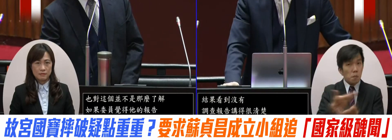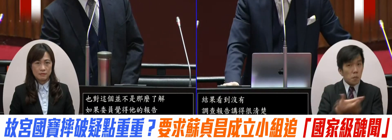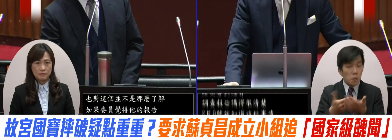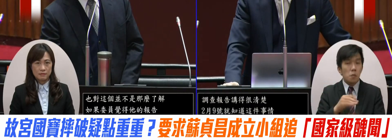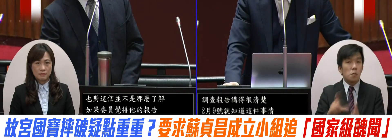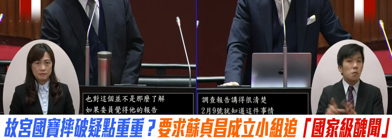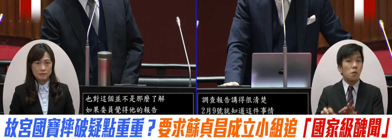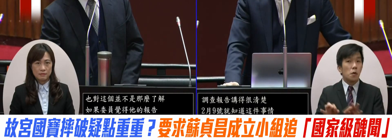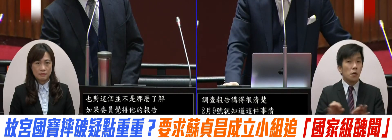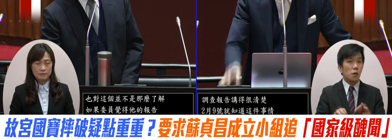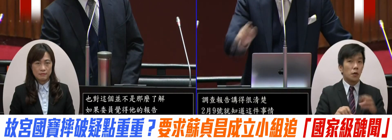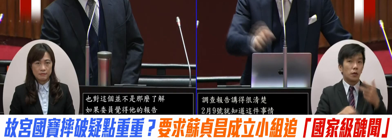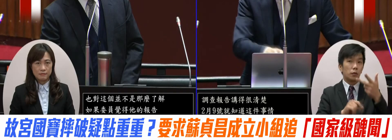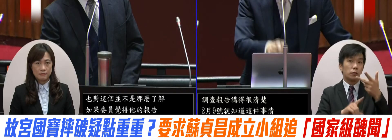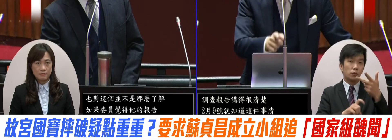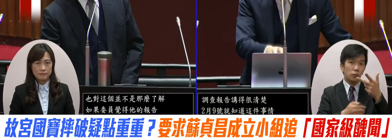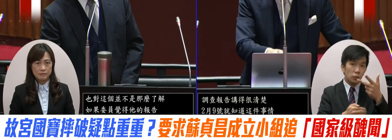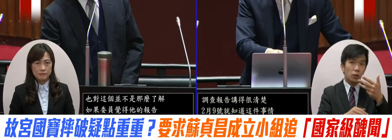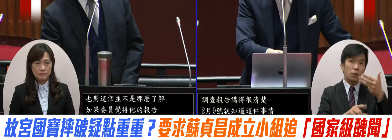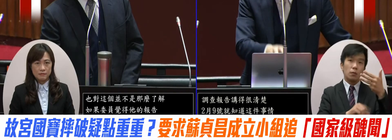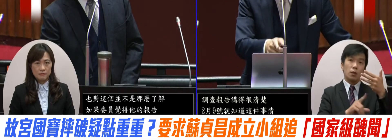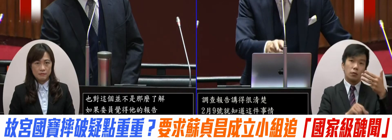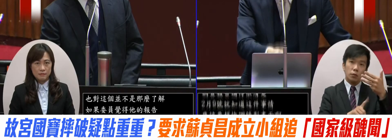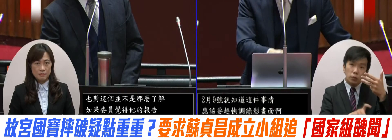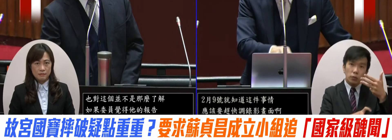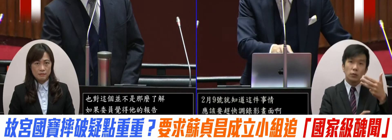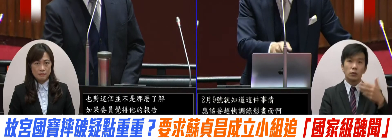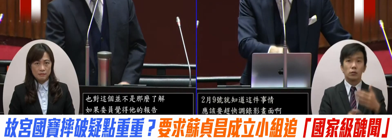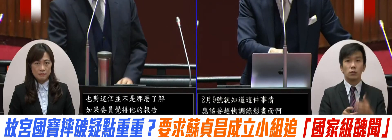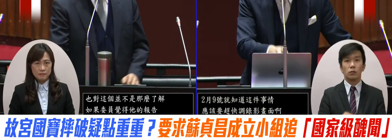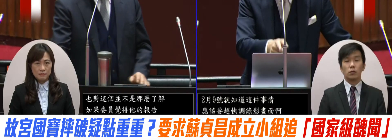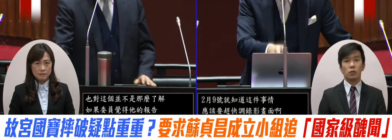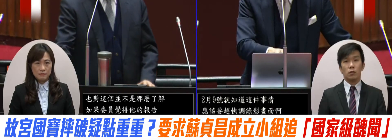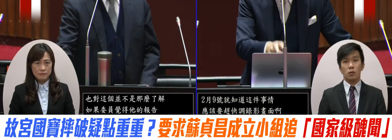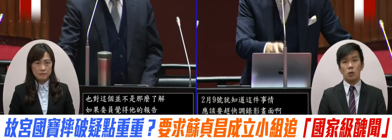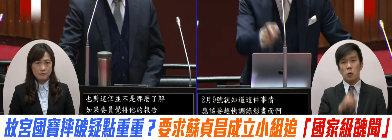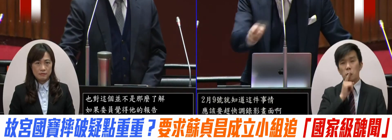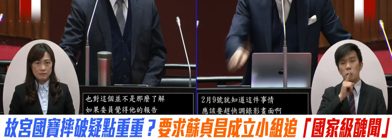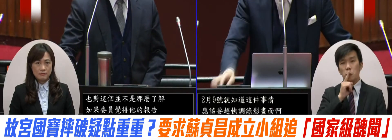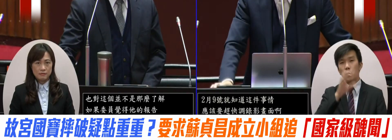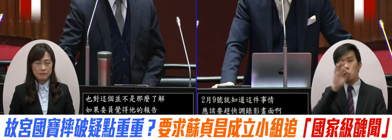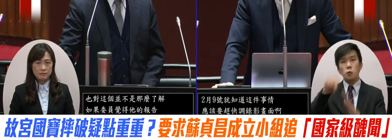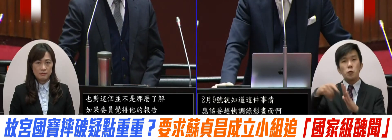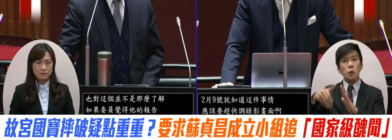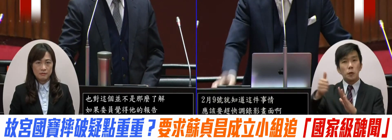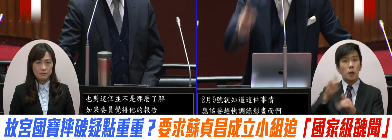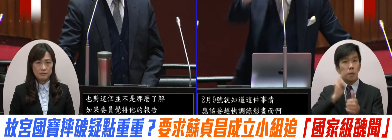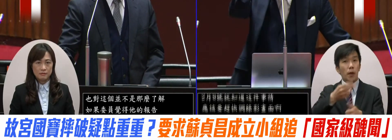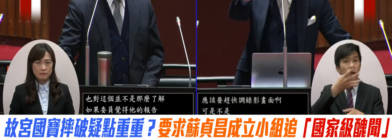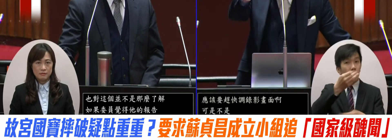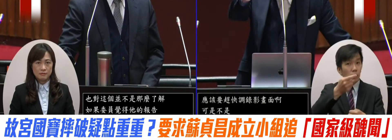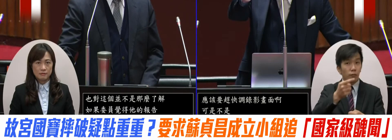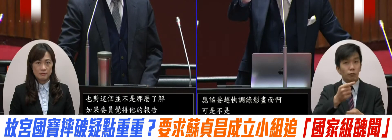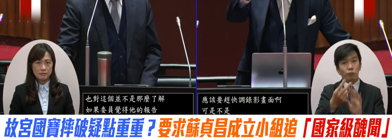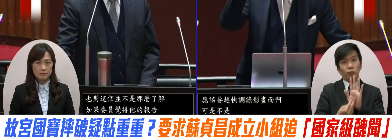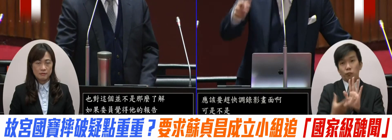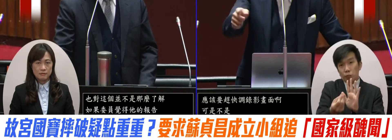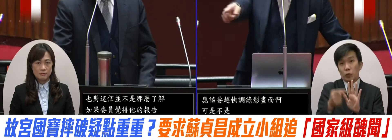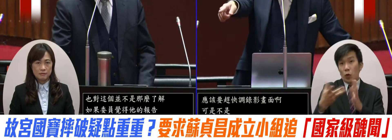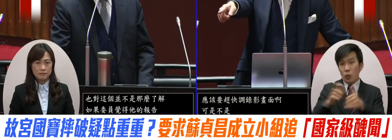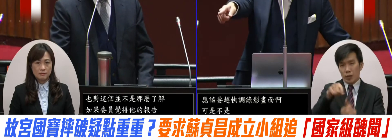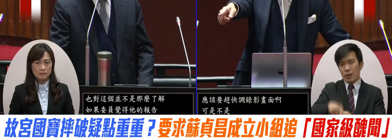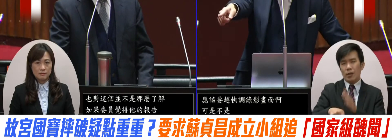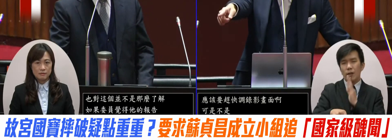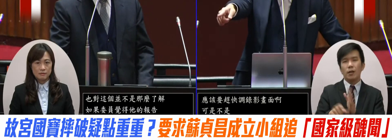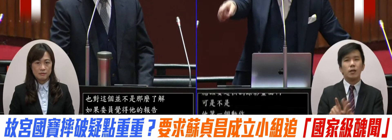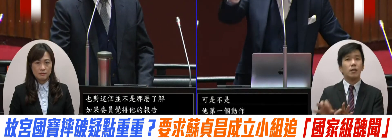8月11号。今天为什么他在一开始的时候不敢说吴密察院长是什么时候交办政风室的？问题就在这，你为什么